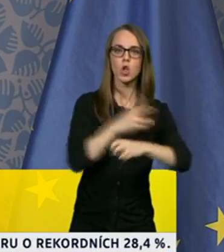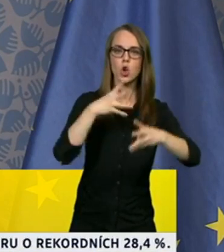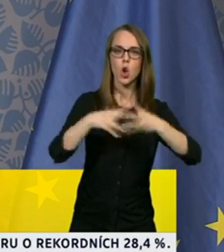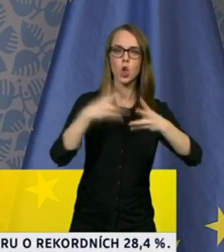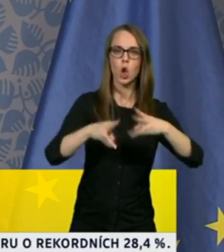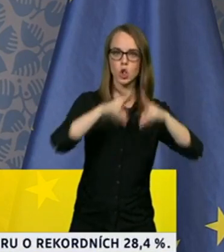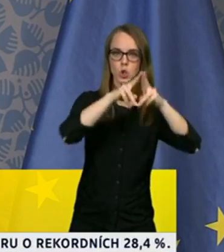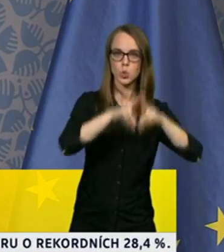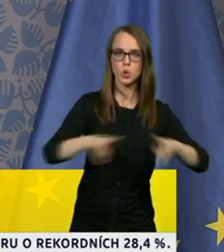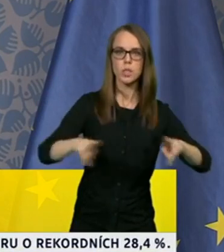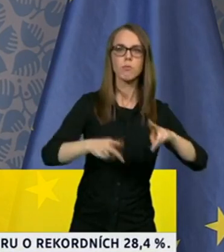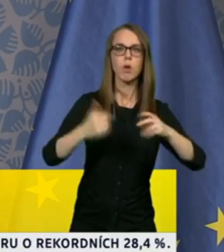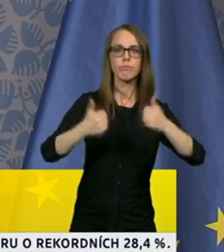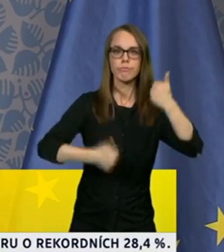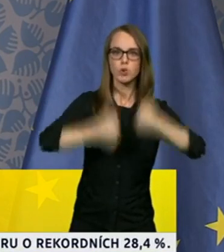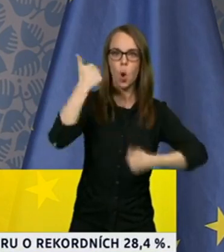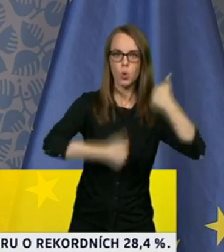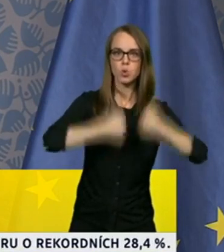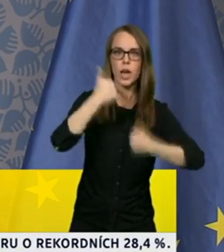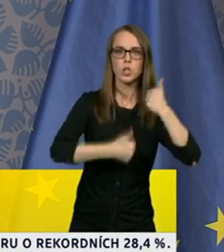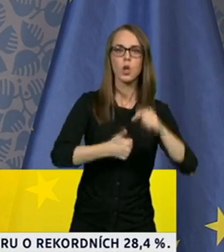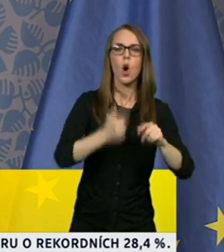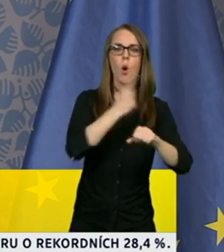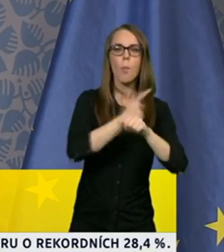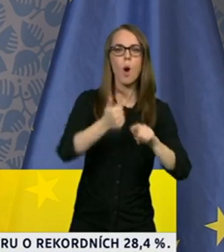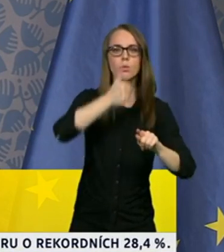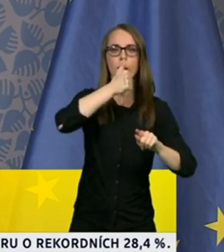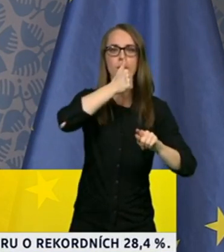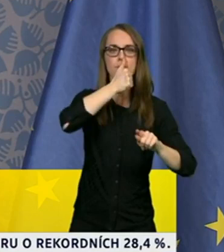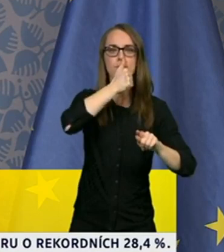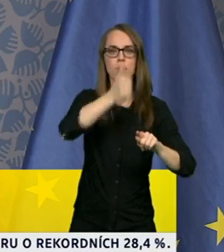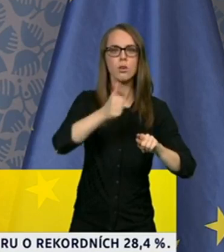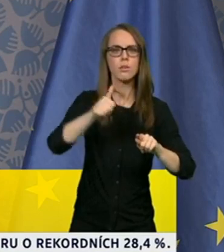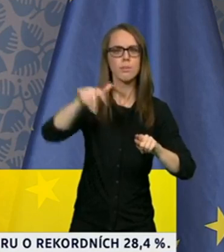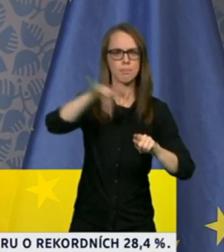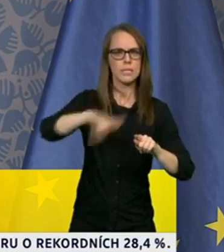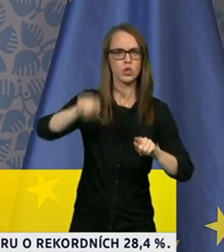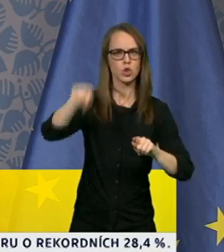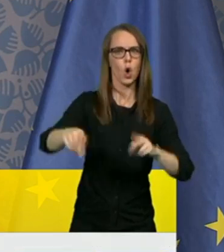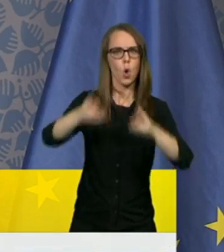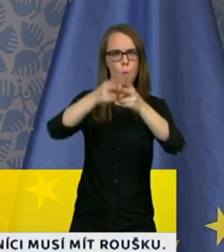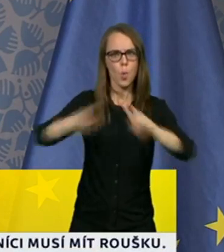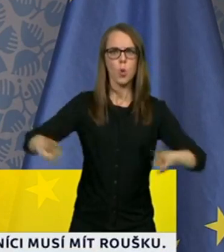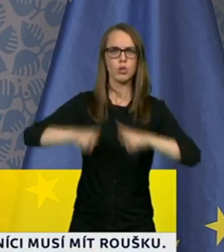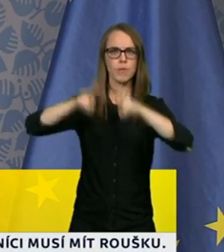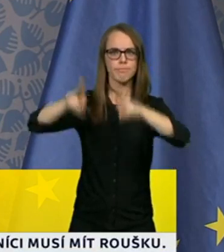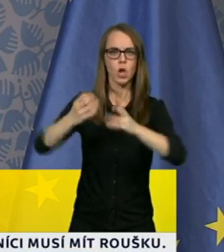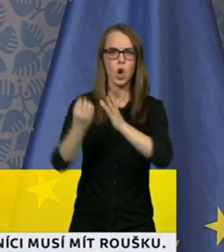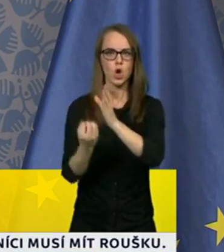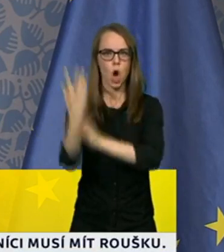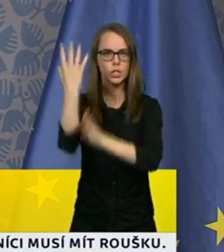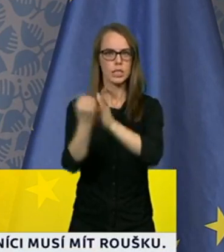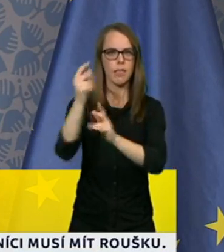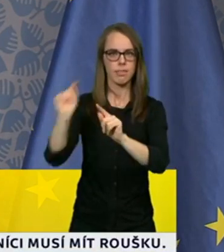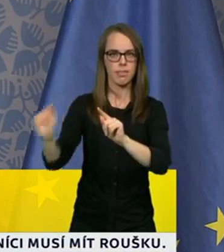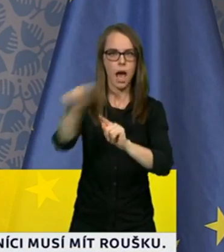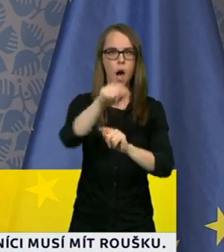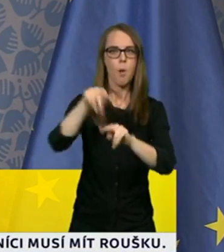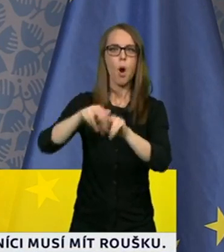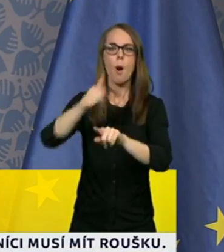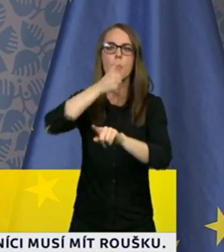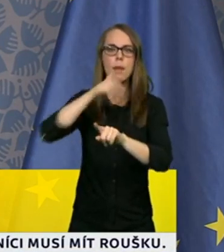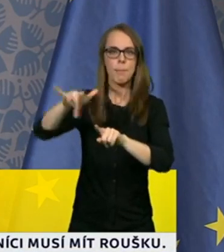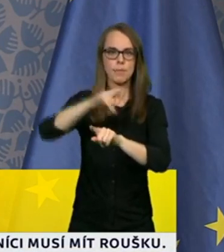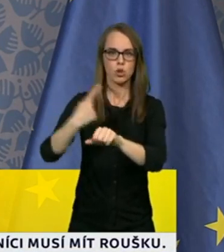jednoho pěstitele, který pouze tento pěstitel byl oprávněn vlastně vypěstovat léčebné konopí a prodat ho pak